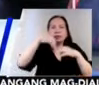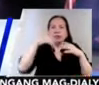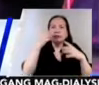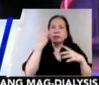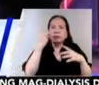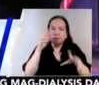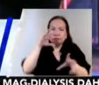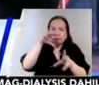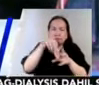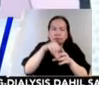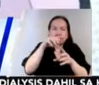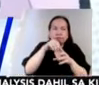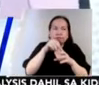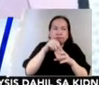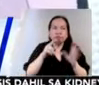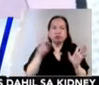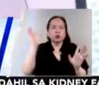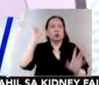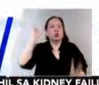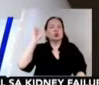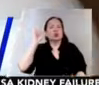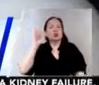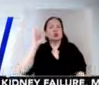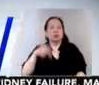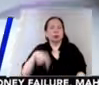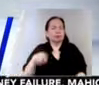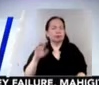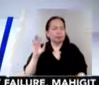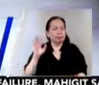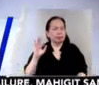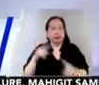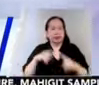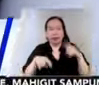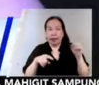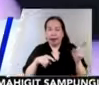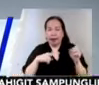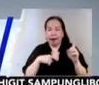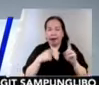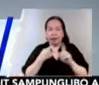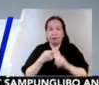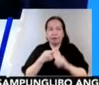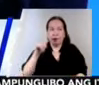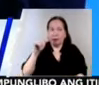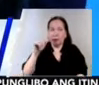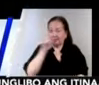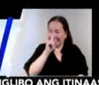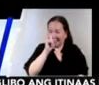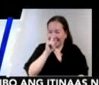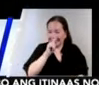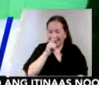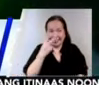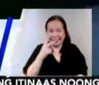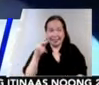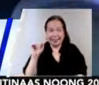Pang out of this world ang tema ng kanilang Castle Pop mula sa Astro Ballroom.